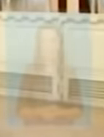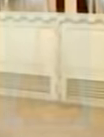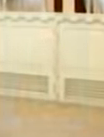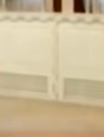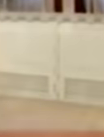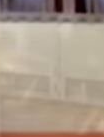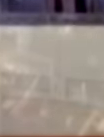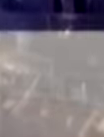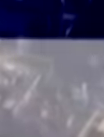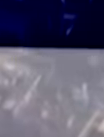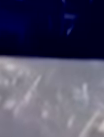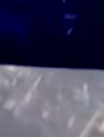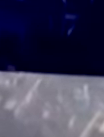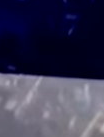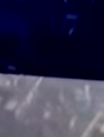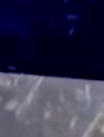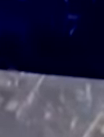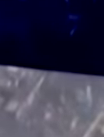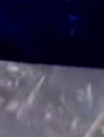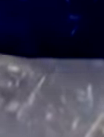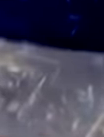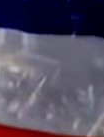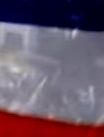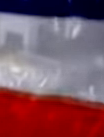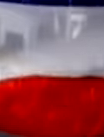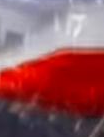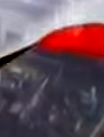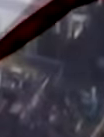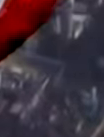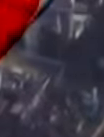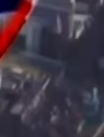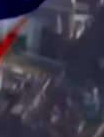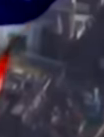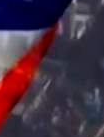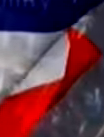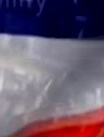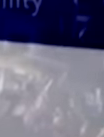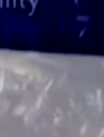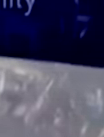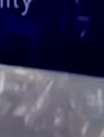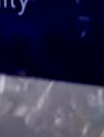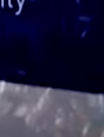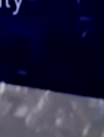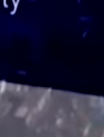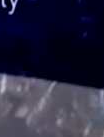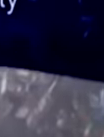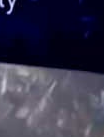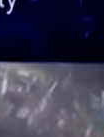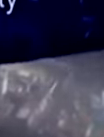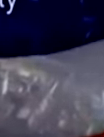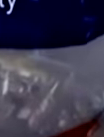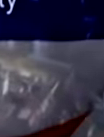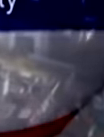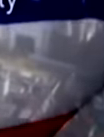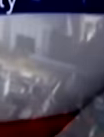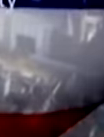แต่หากเราร่วมมือต่อเติมลมหายใจวันที่หวังนั้นคง